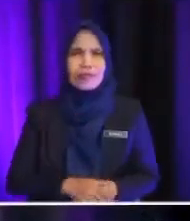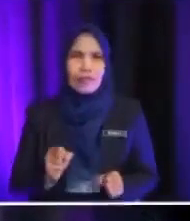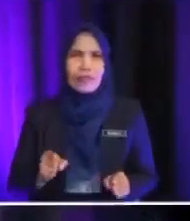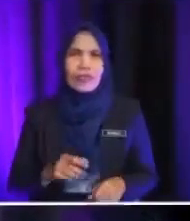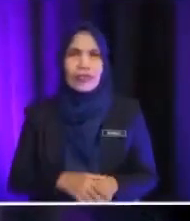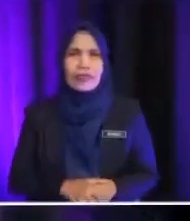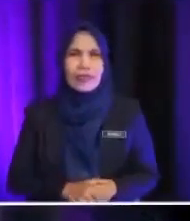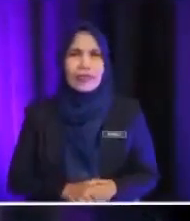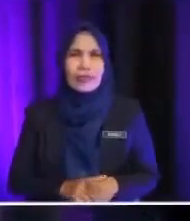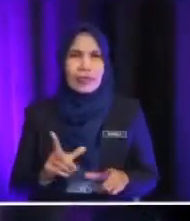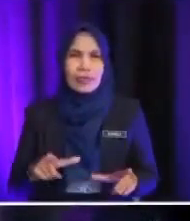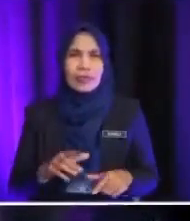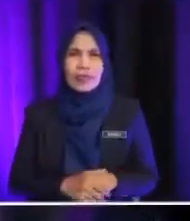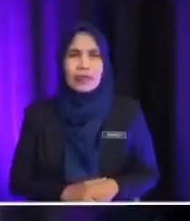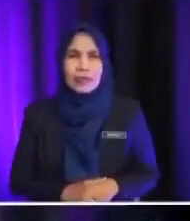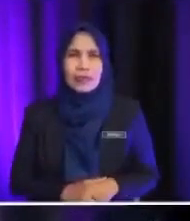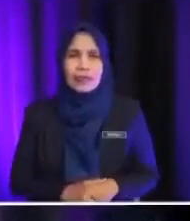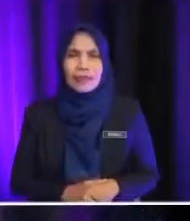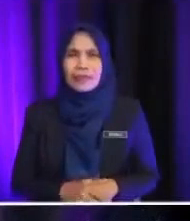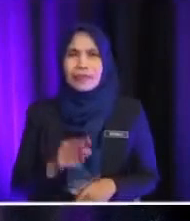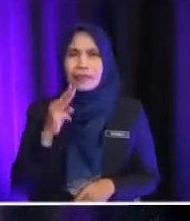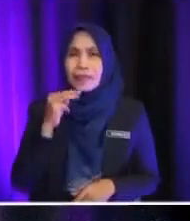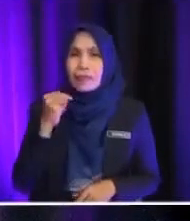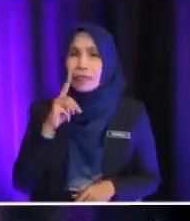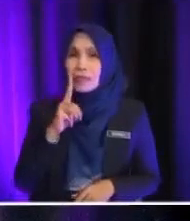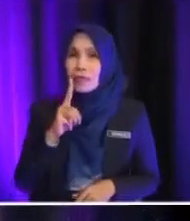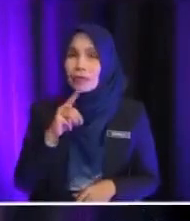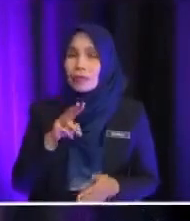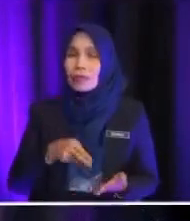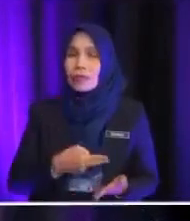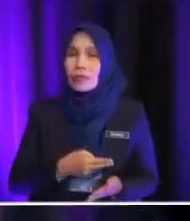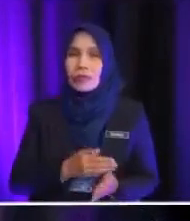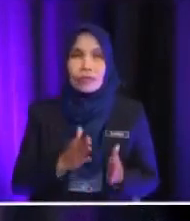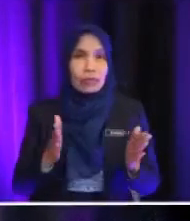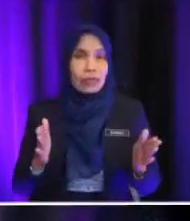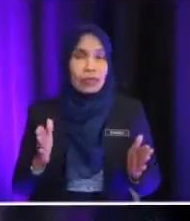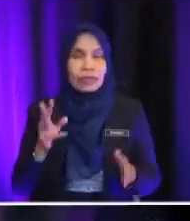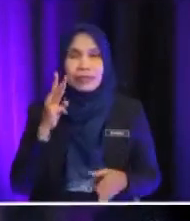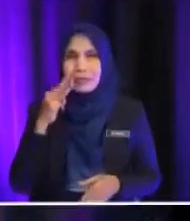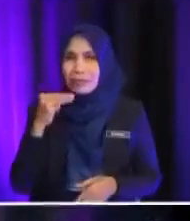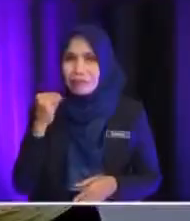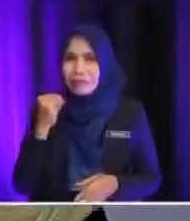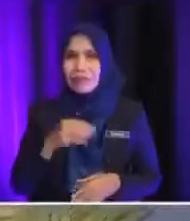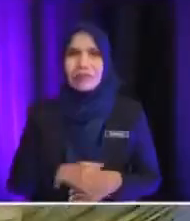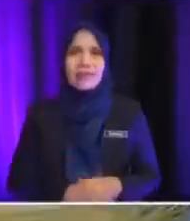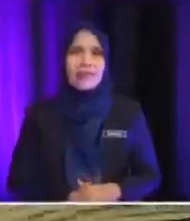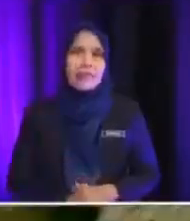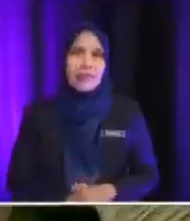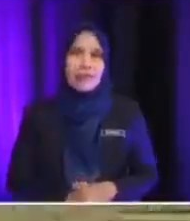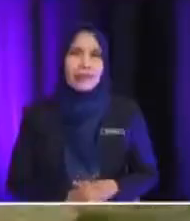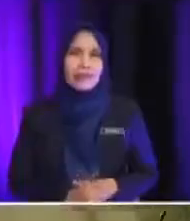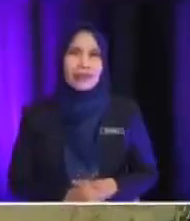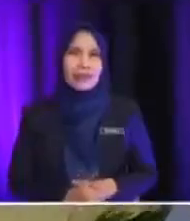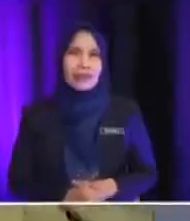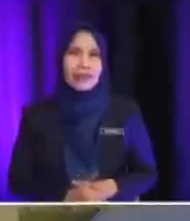sudu besar madu. Madu. Ni madu ni pun yang membuatkan sedap. Dia ada rasa manis-manis sikit. Ya, betul. Ni